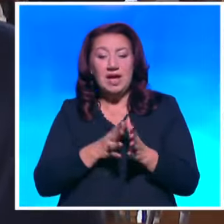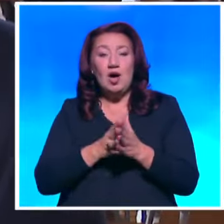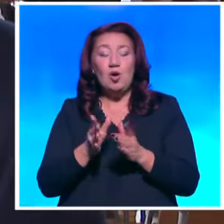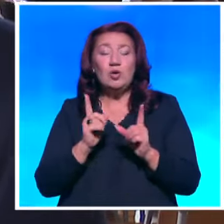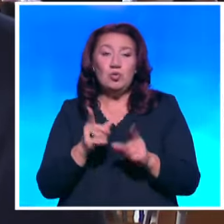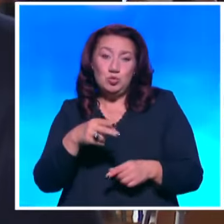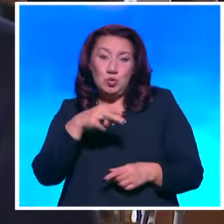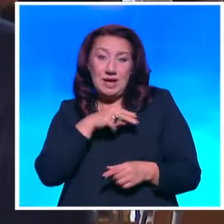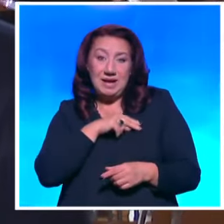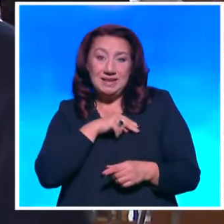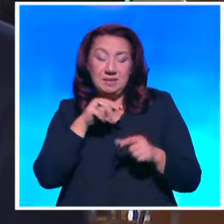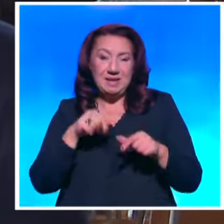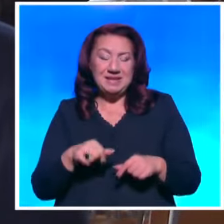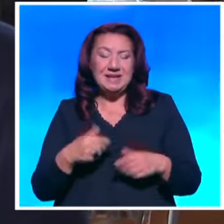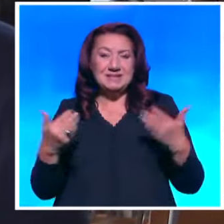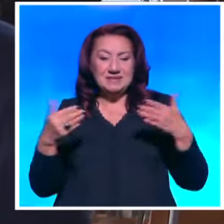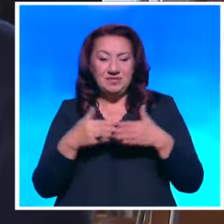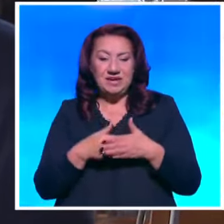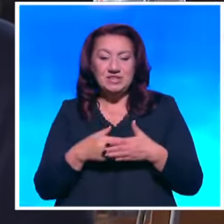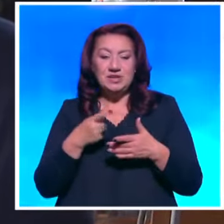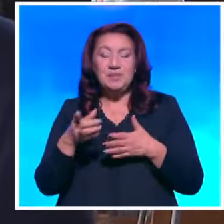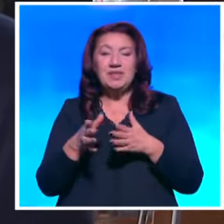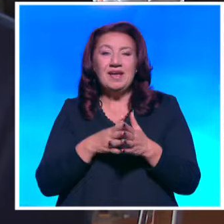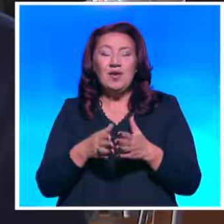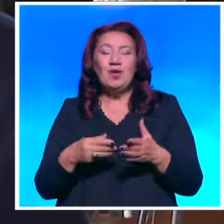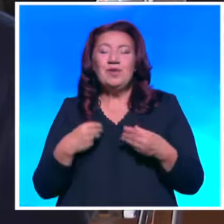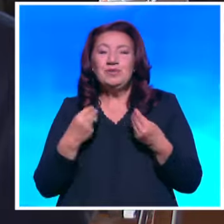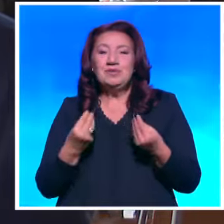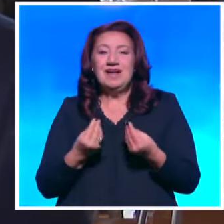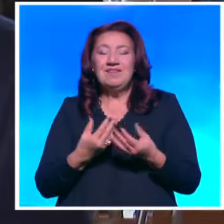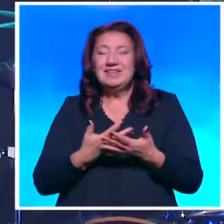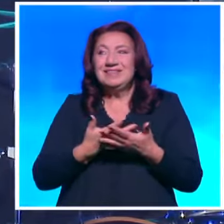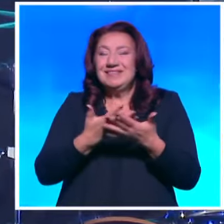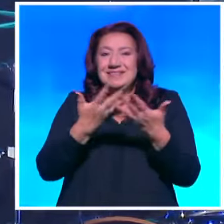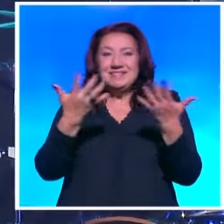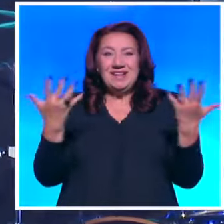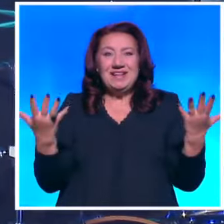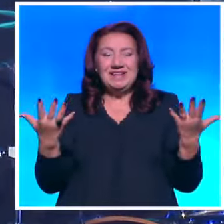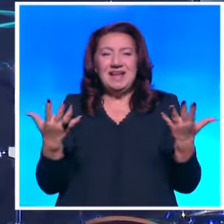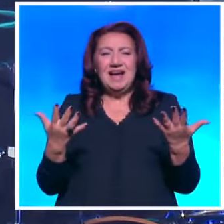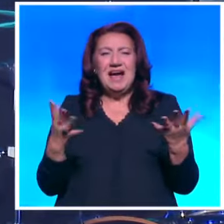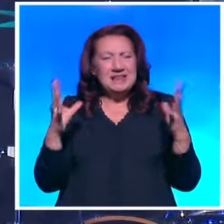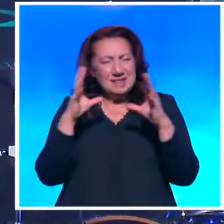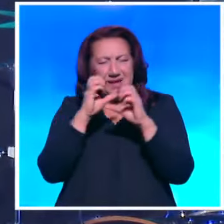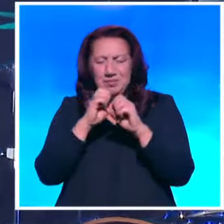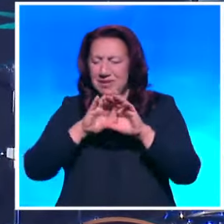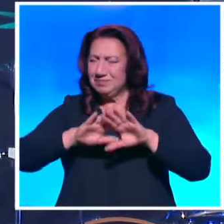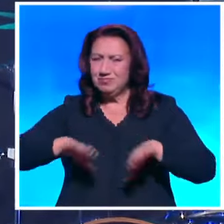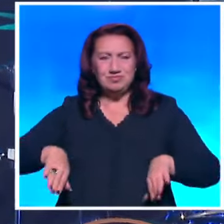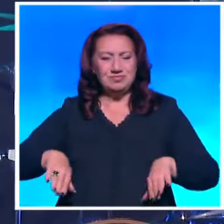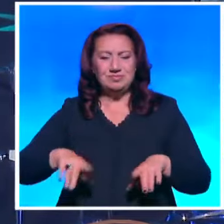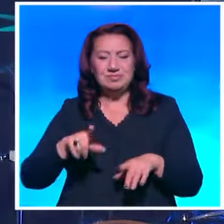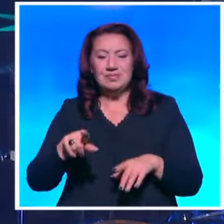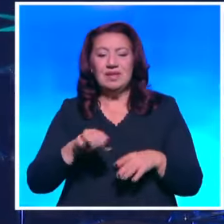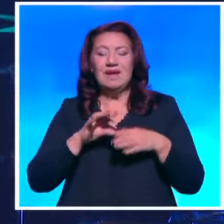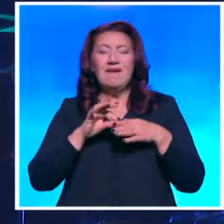хора, които хвърлят светлина около себе си и които помагат да държим мрака на страна. Водещи на церемонията бяха водещият на тази